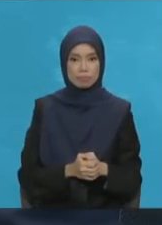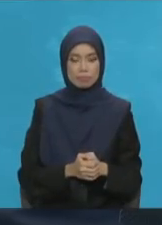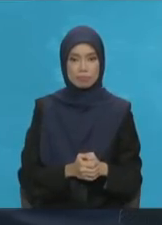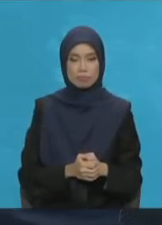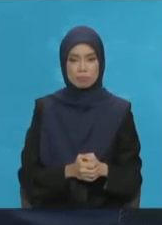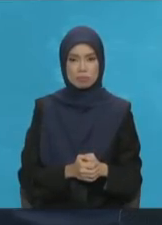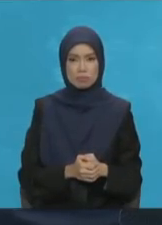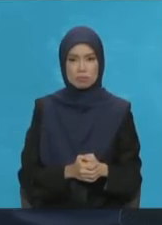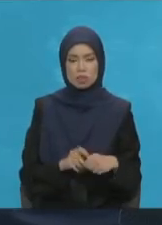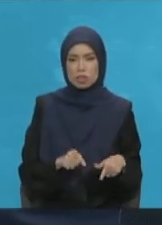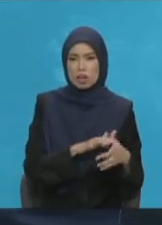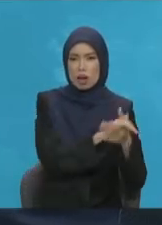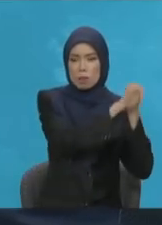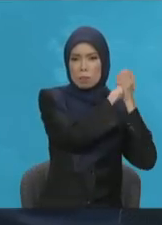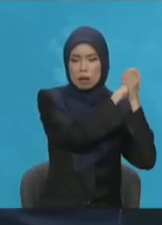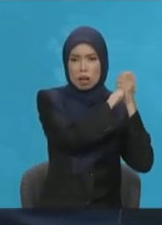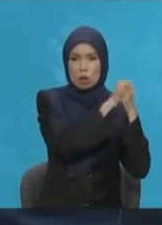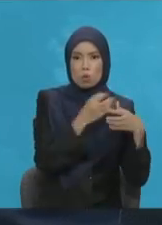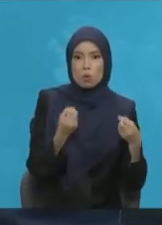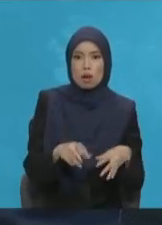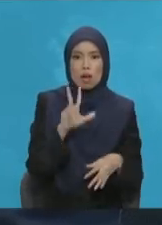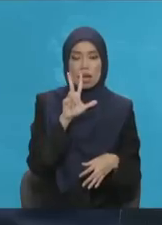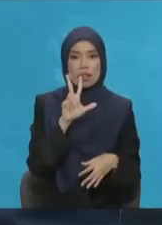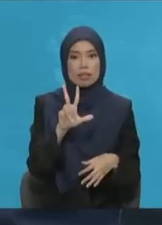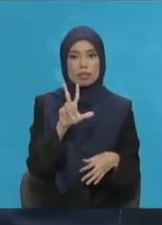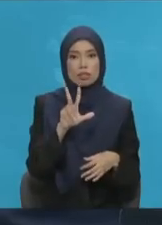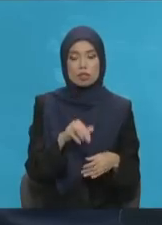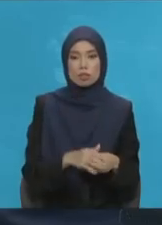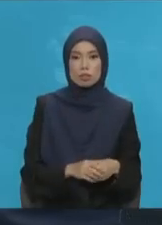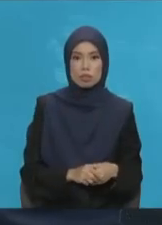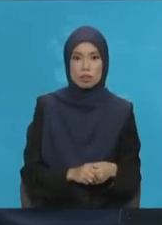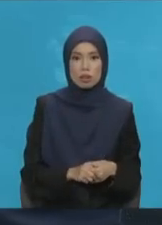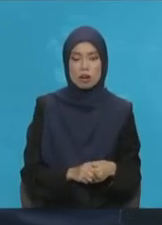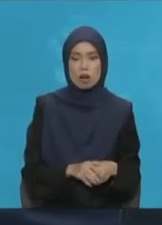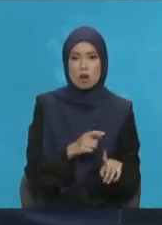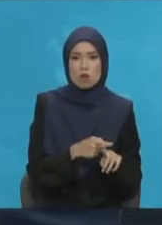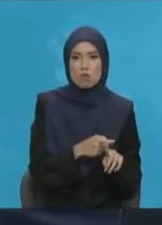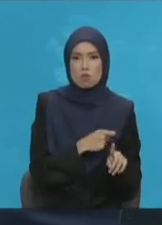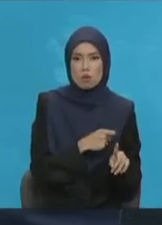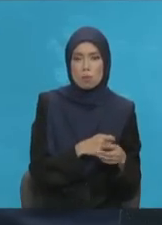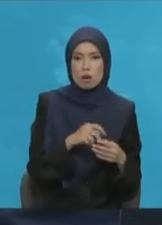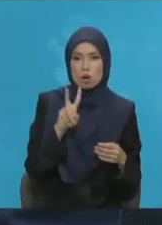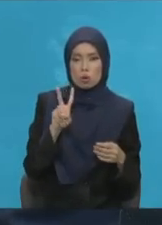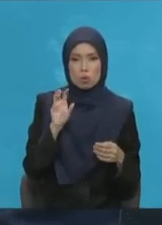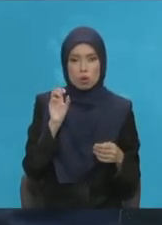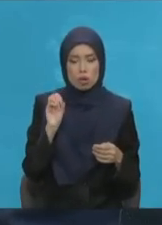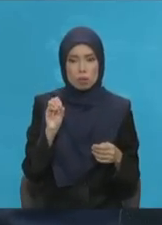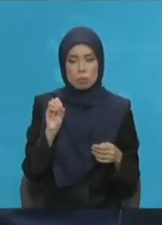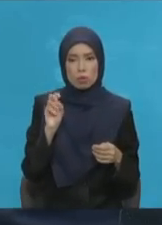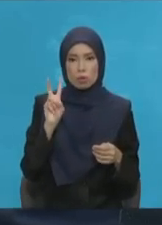ini adalah merupakan kali ketiga berturut-turut yang diraih oleh Arbi